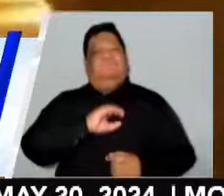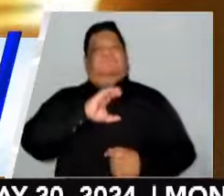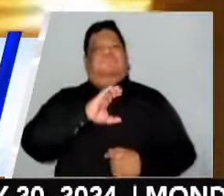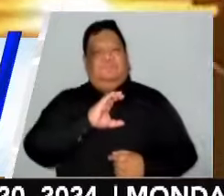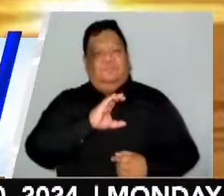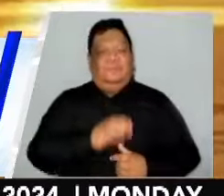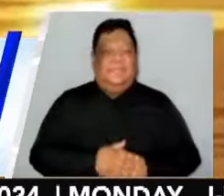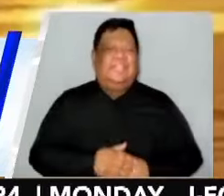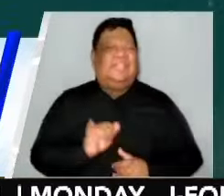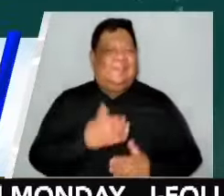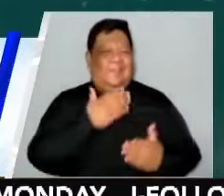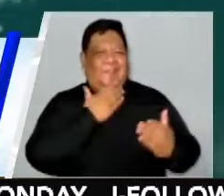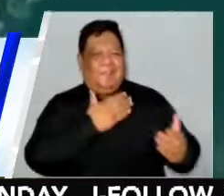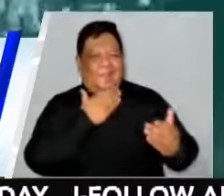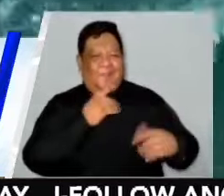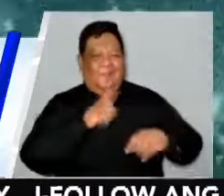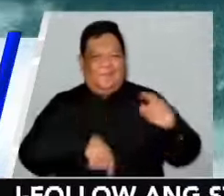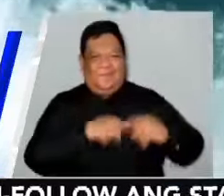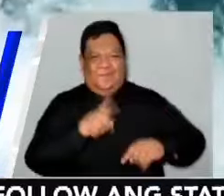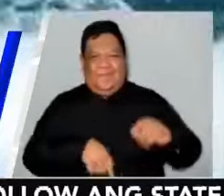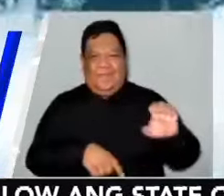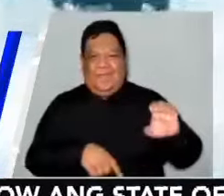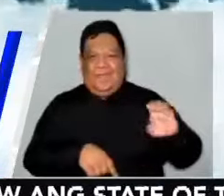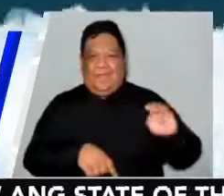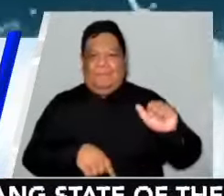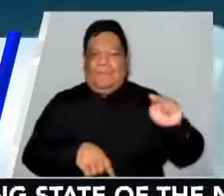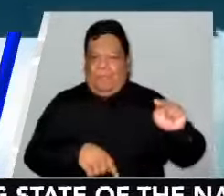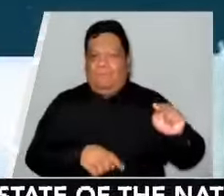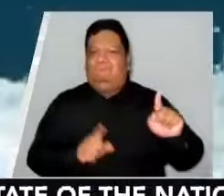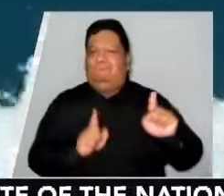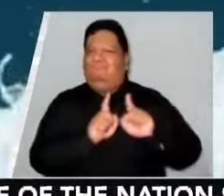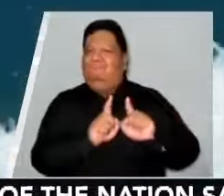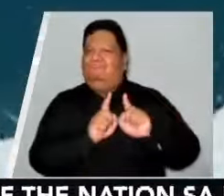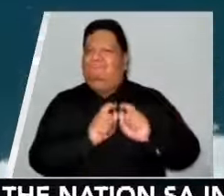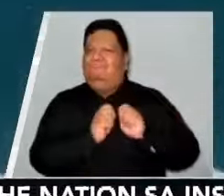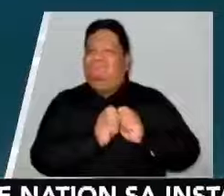sa kaibigang si Emma na best travel buddy na hyper photographer pa.